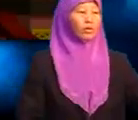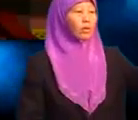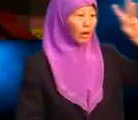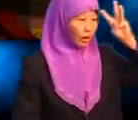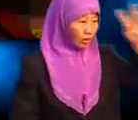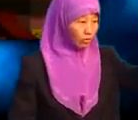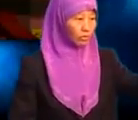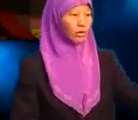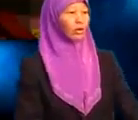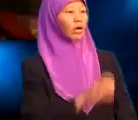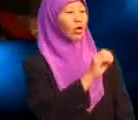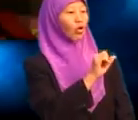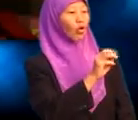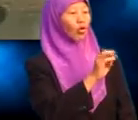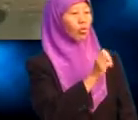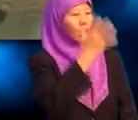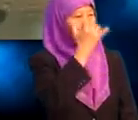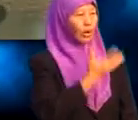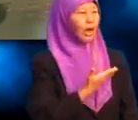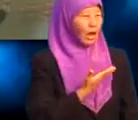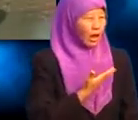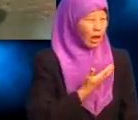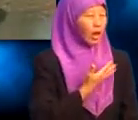Waalaikumsalam Osman. Kenapa termengah-mengah ni?